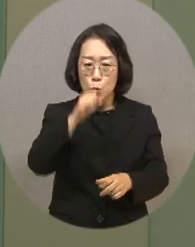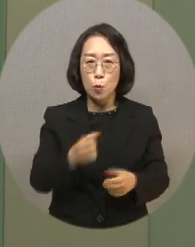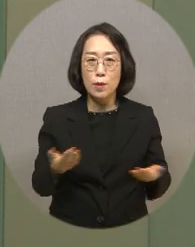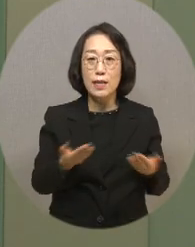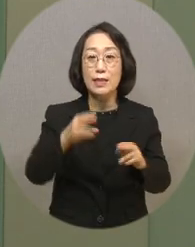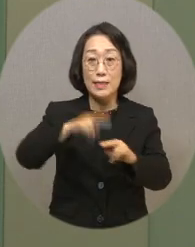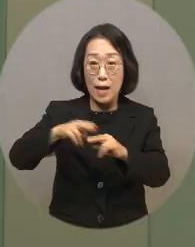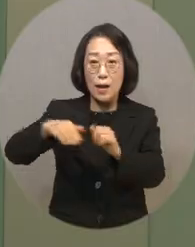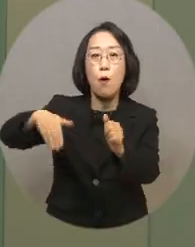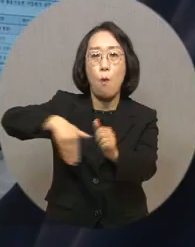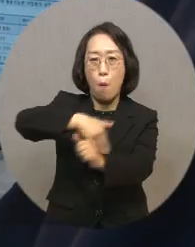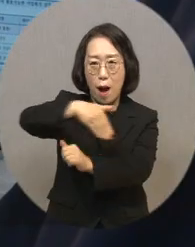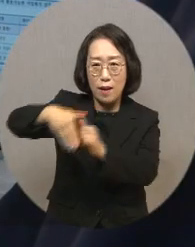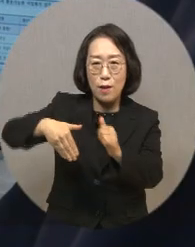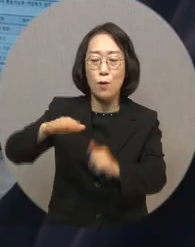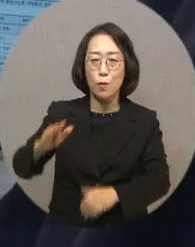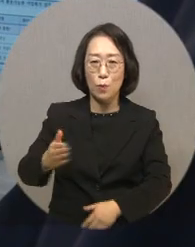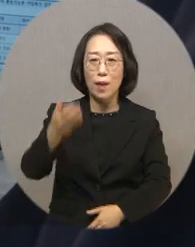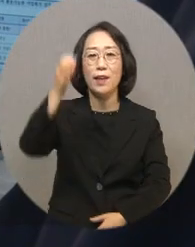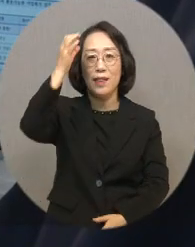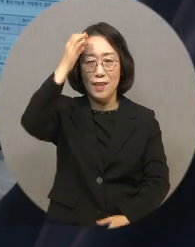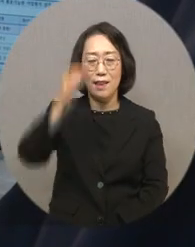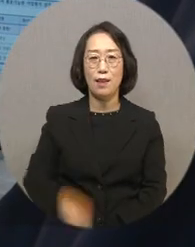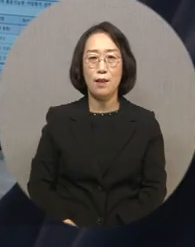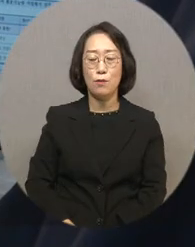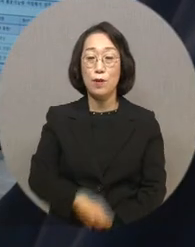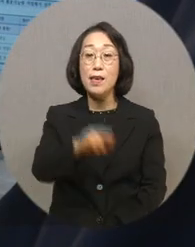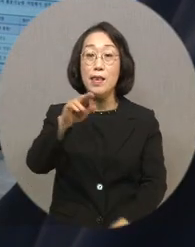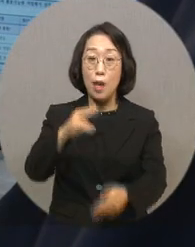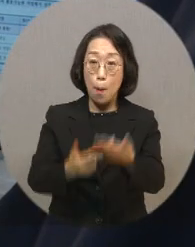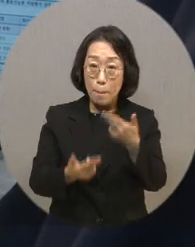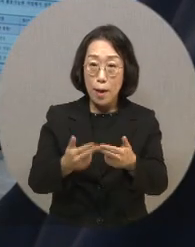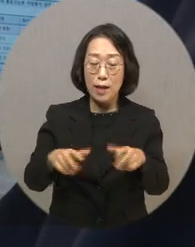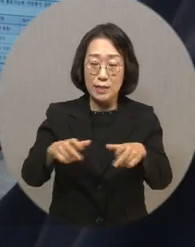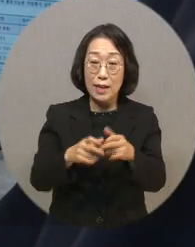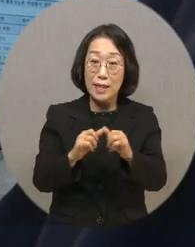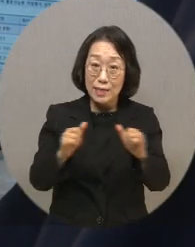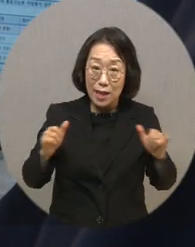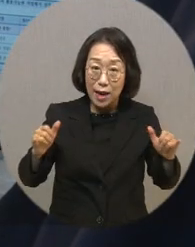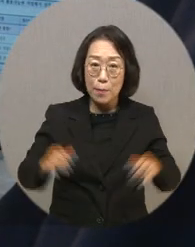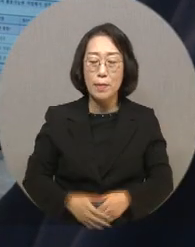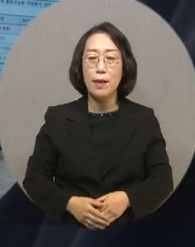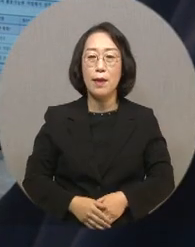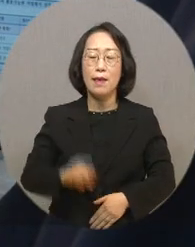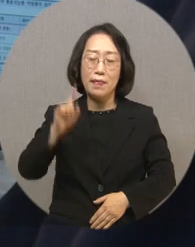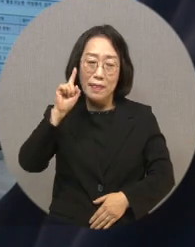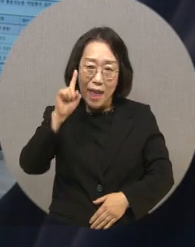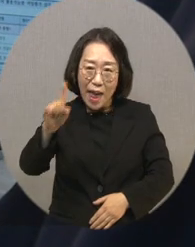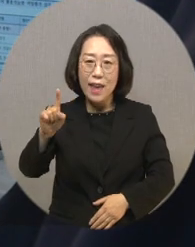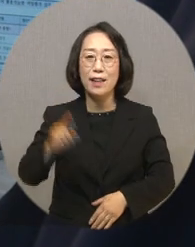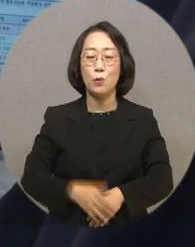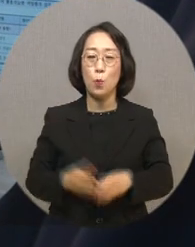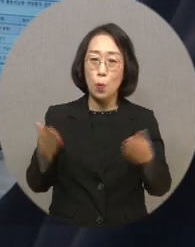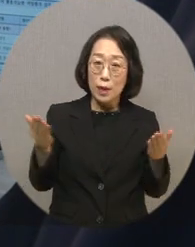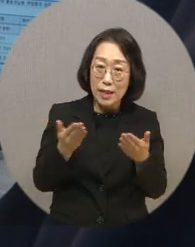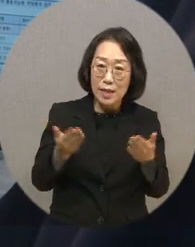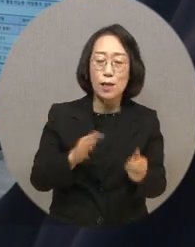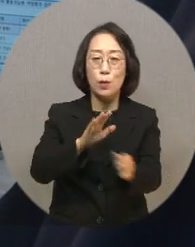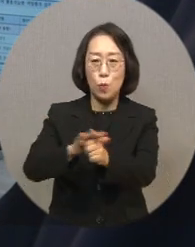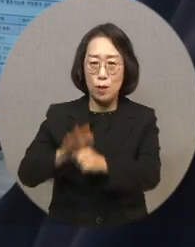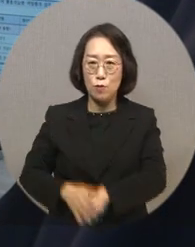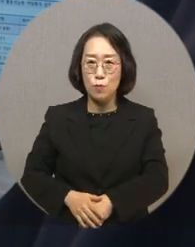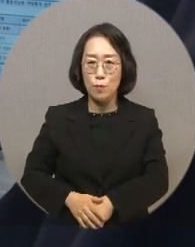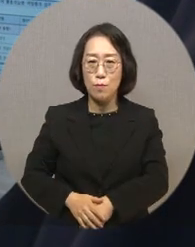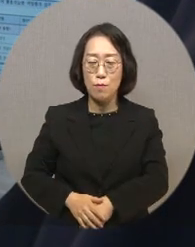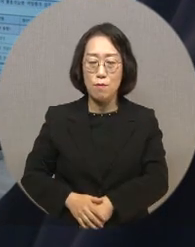환경이 만들어질 것 같습니다. 저는 우리 협회가 장애인분들의 내일과 내일을 함께하며 우리 시설들의